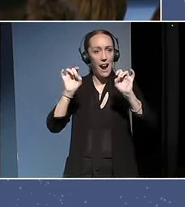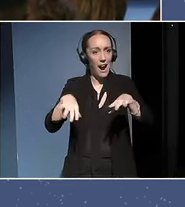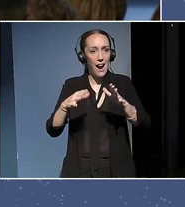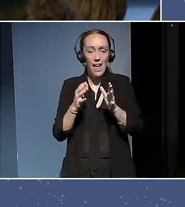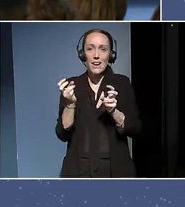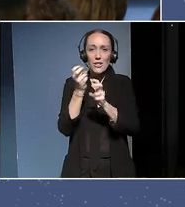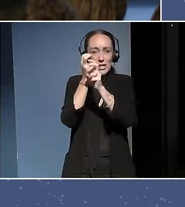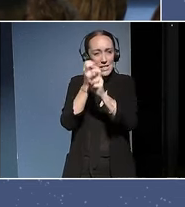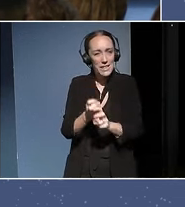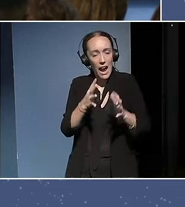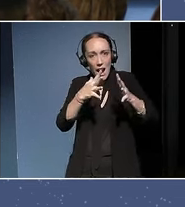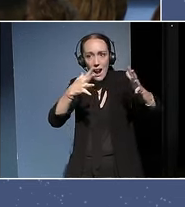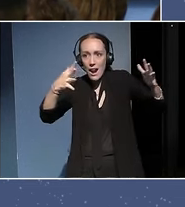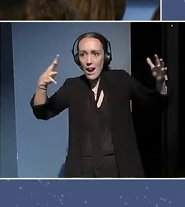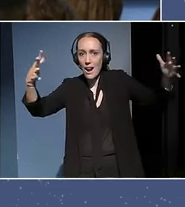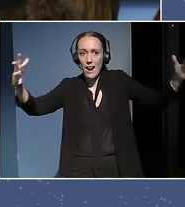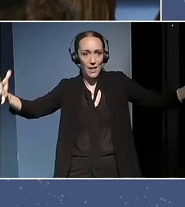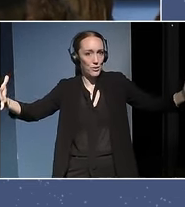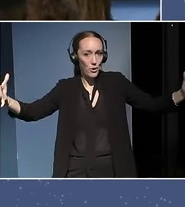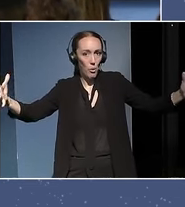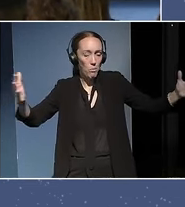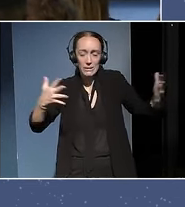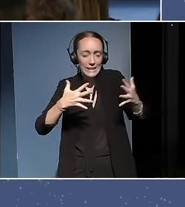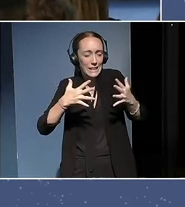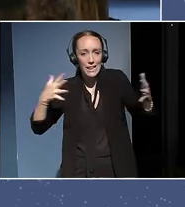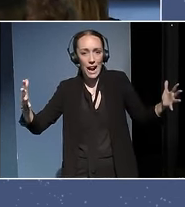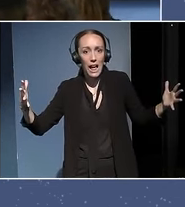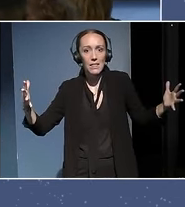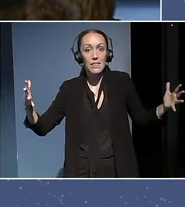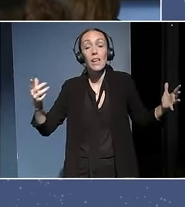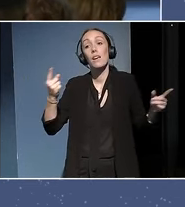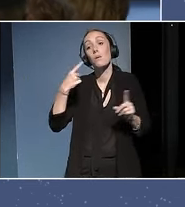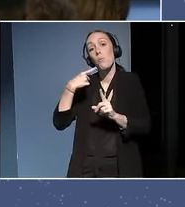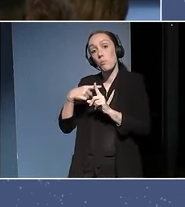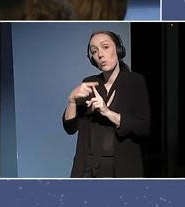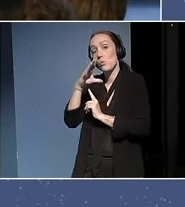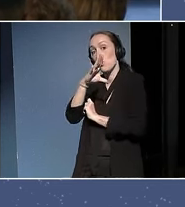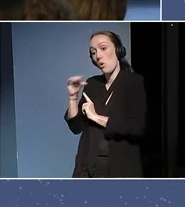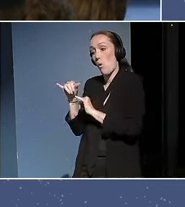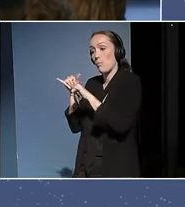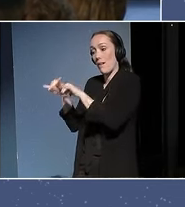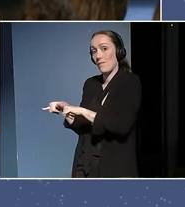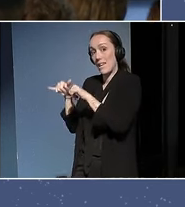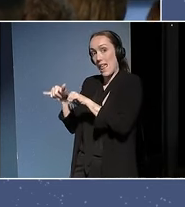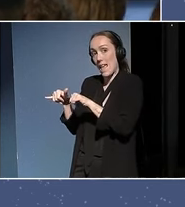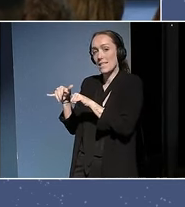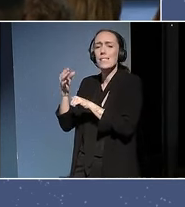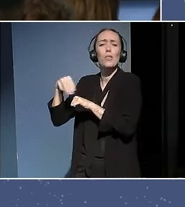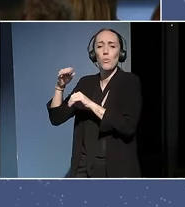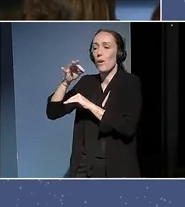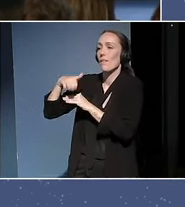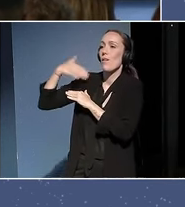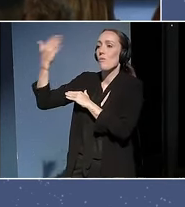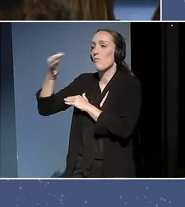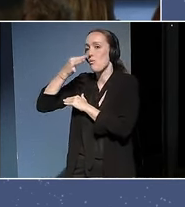davvero la maggior parte della della mostra e la ricostruzione fatta a Venezia fuori nel parco nel parco